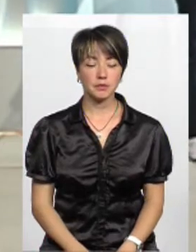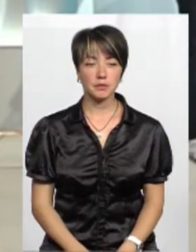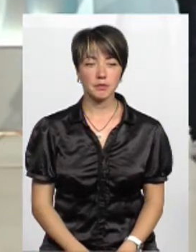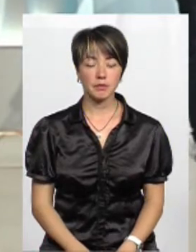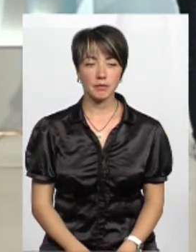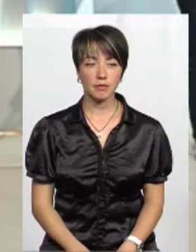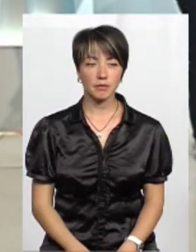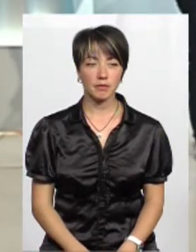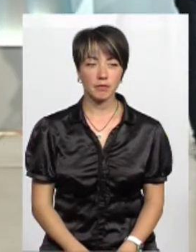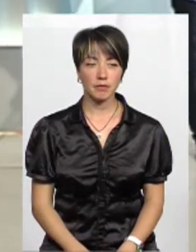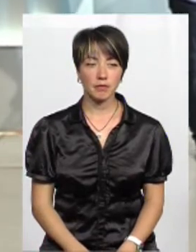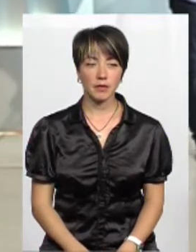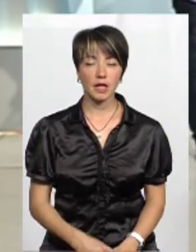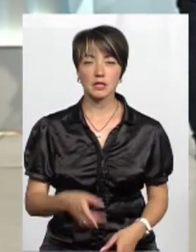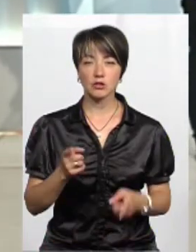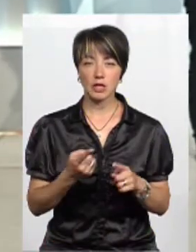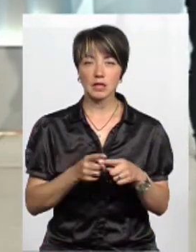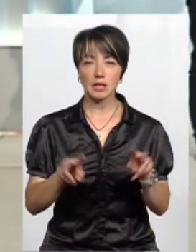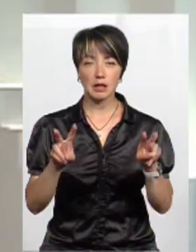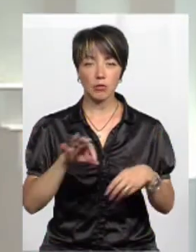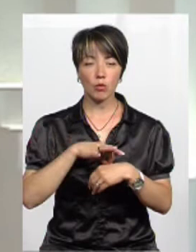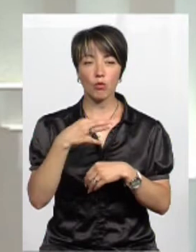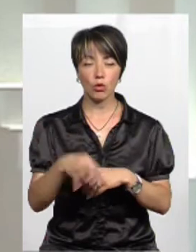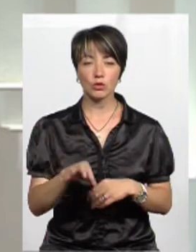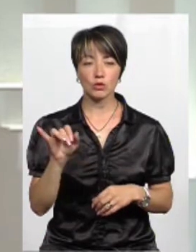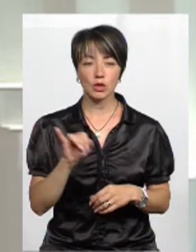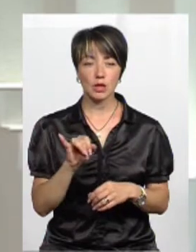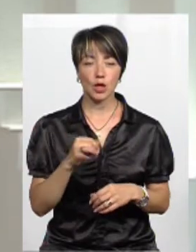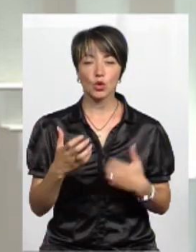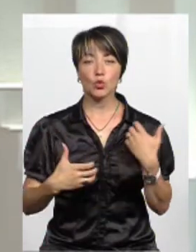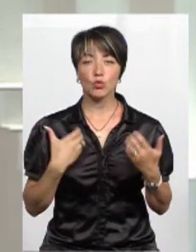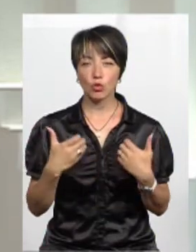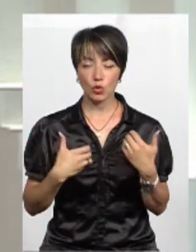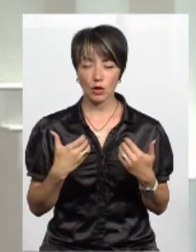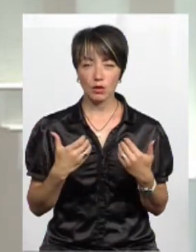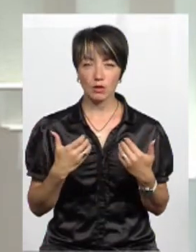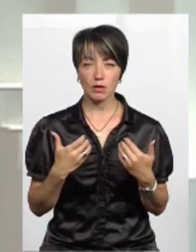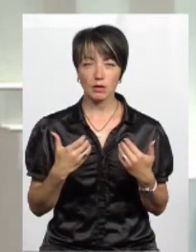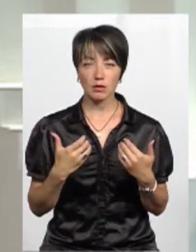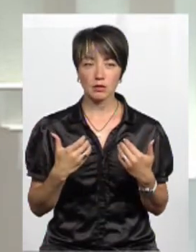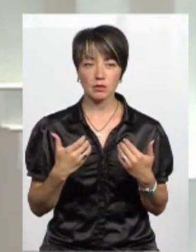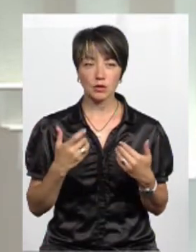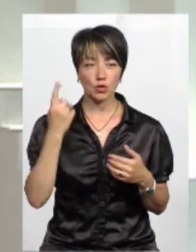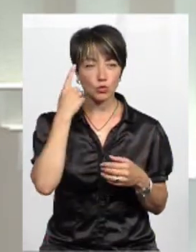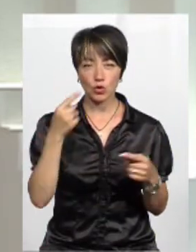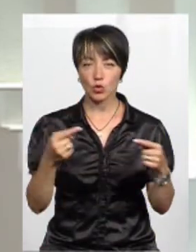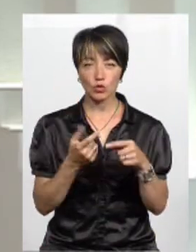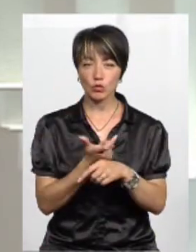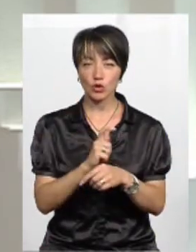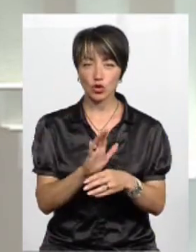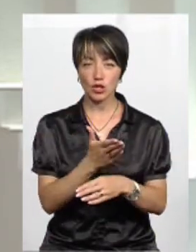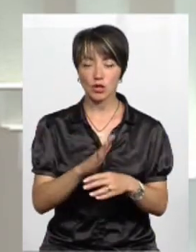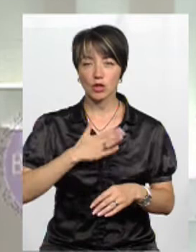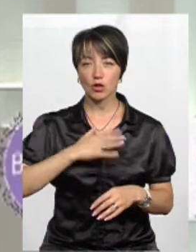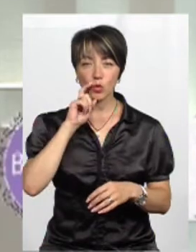Ну, звичайно, ця тема, вона є дуже болісною і вона турбує, я думаю, точно більшу